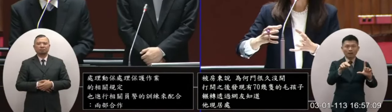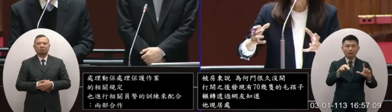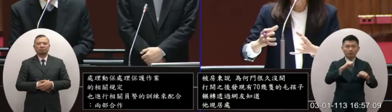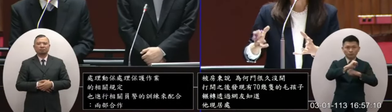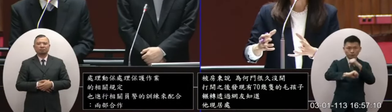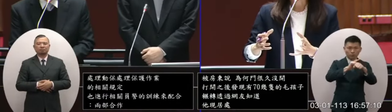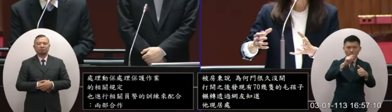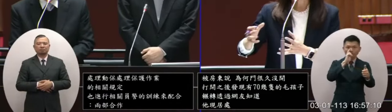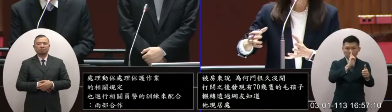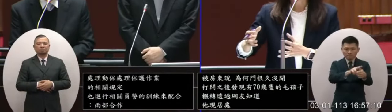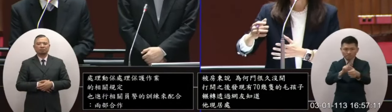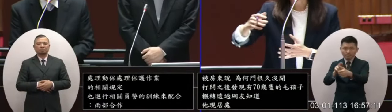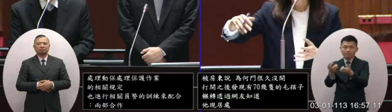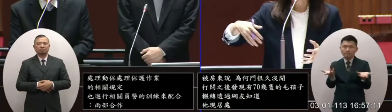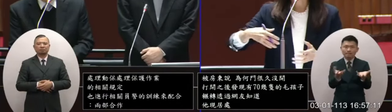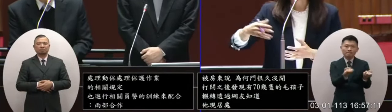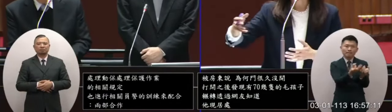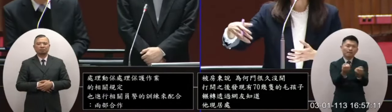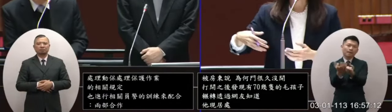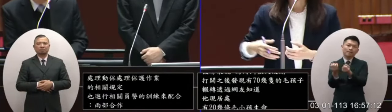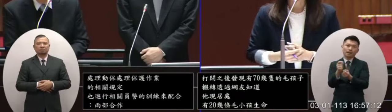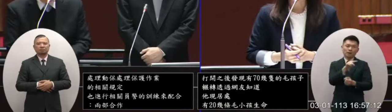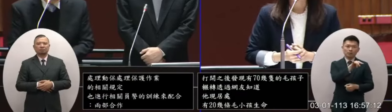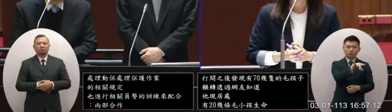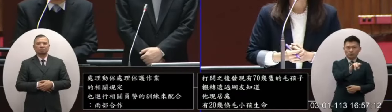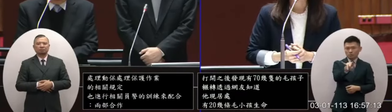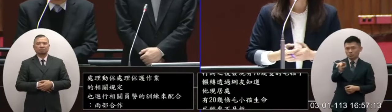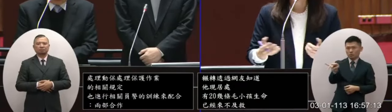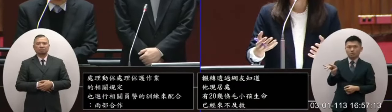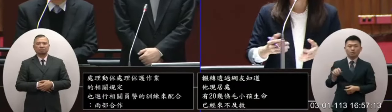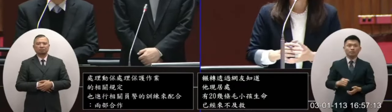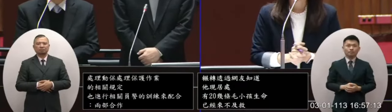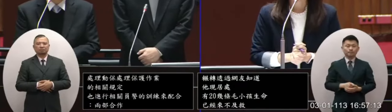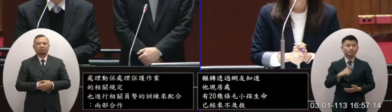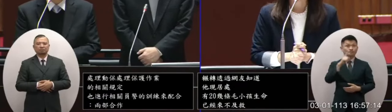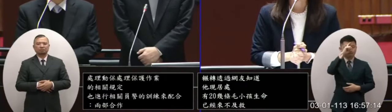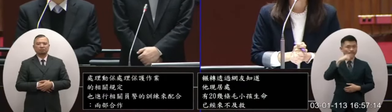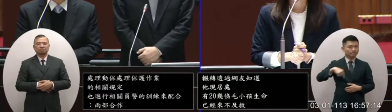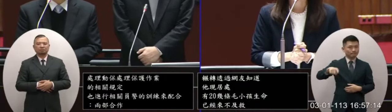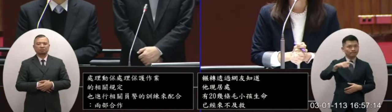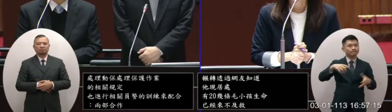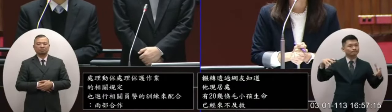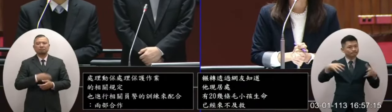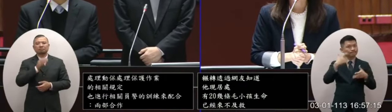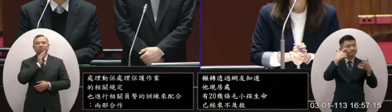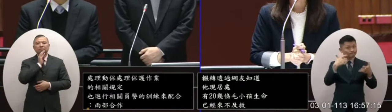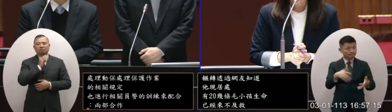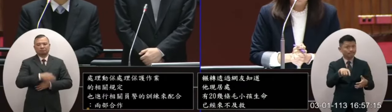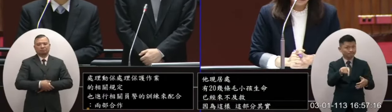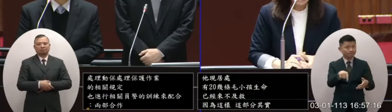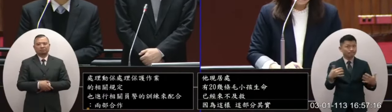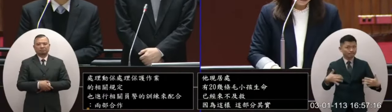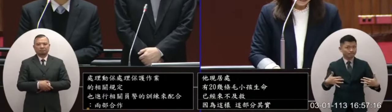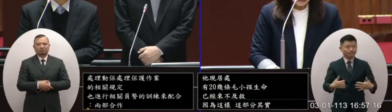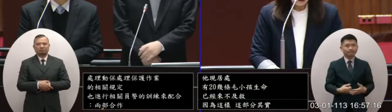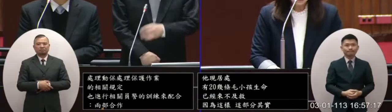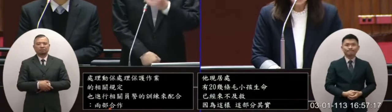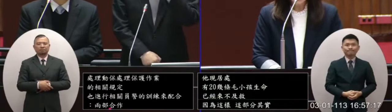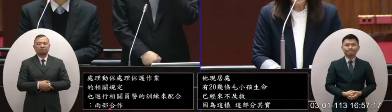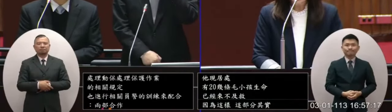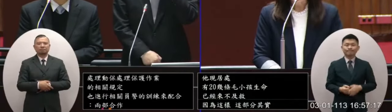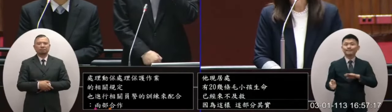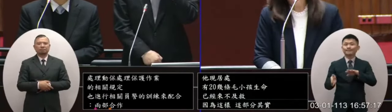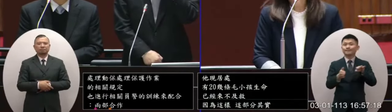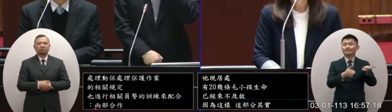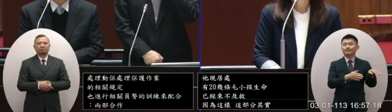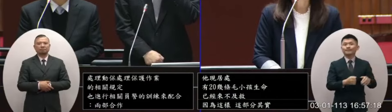动物的事件一直不断的存在在我们的各个不同的角落，我们希望真的大家来重视这个议题好不好？ 是， 好，那